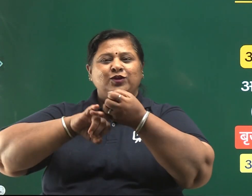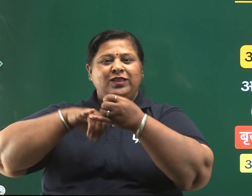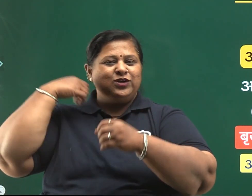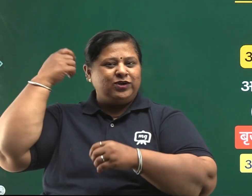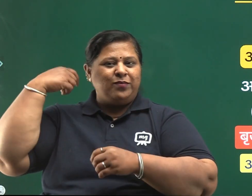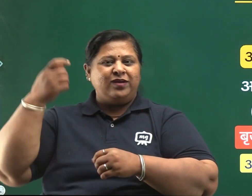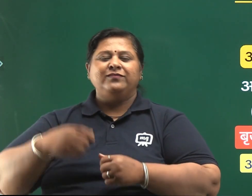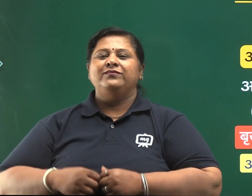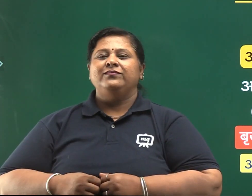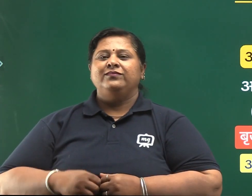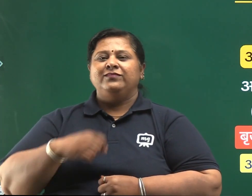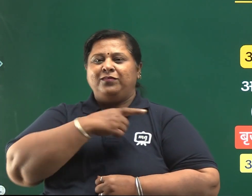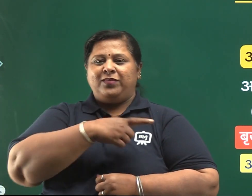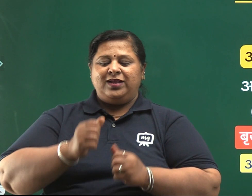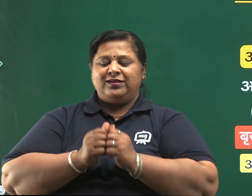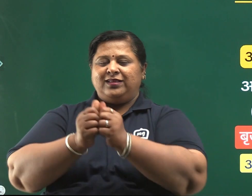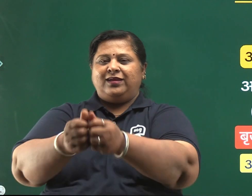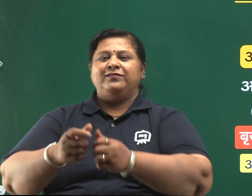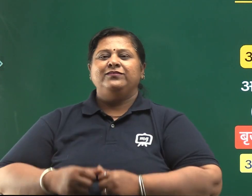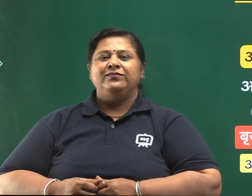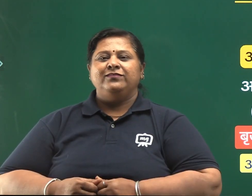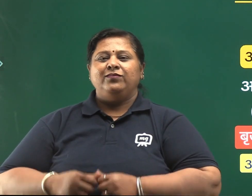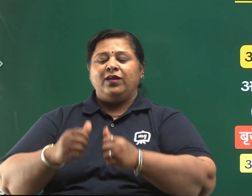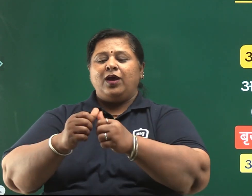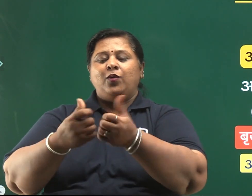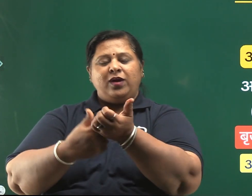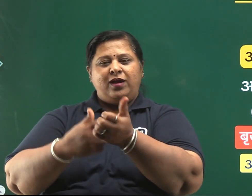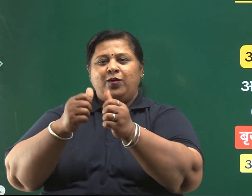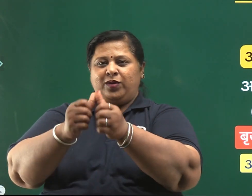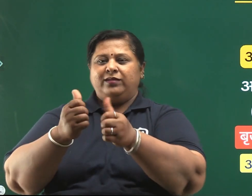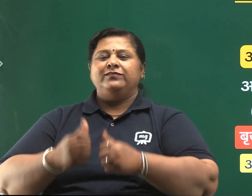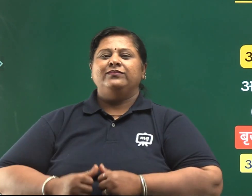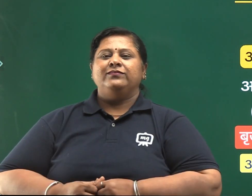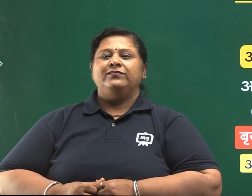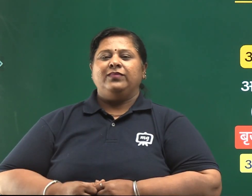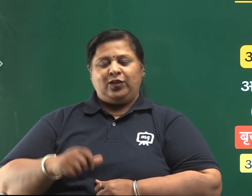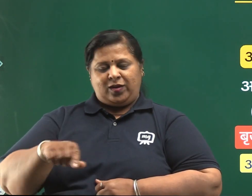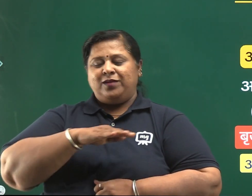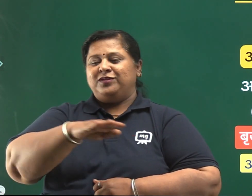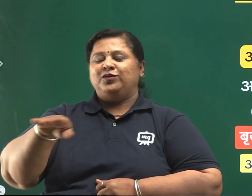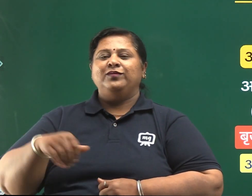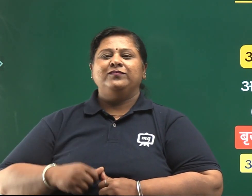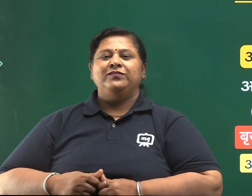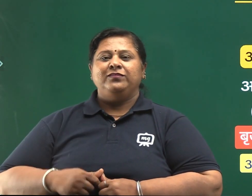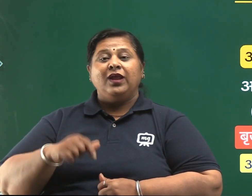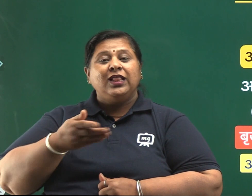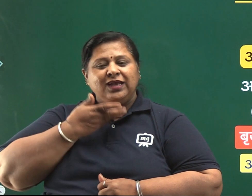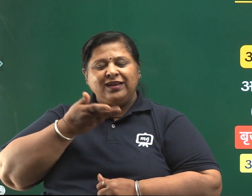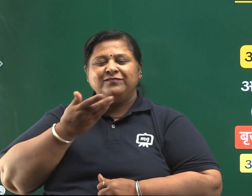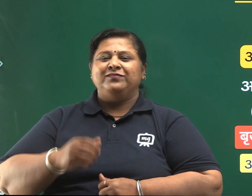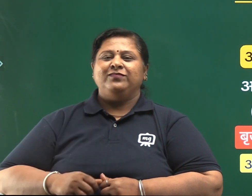शर्मा और मेरे साथ हैं अरुणा अरोड़ा। तो आइए बच्चों,